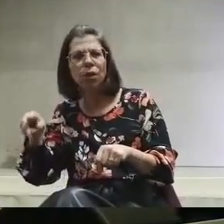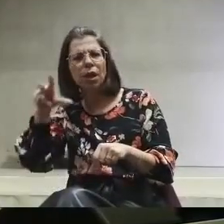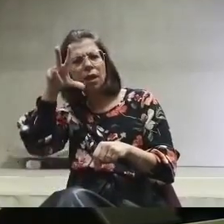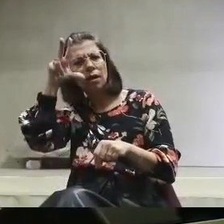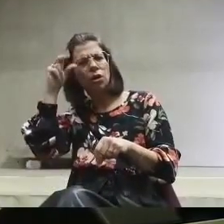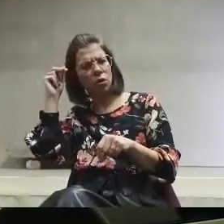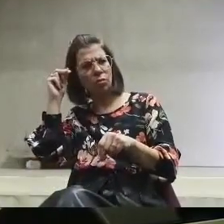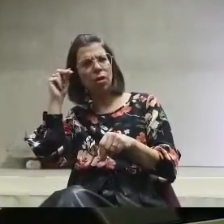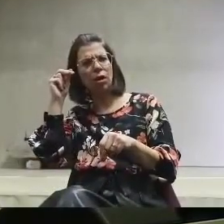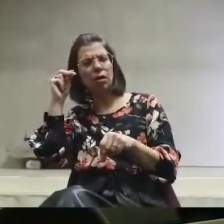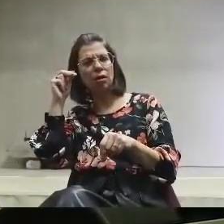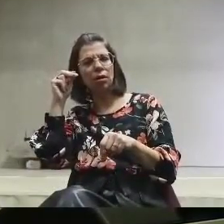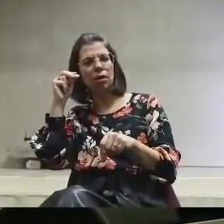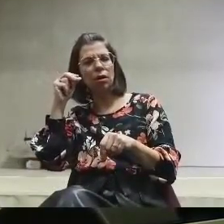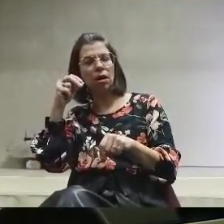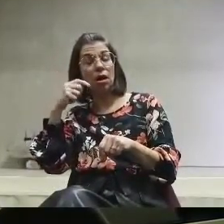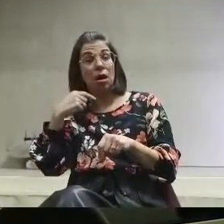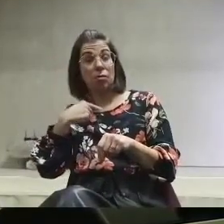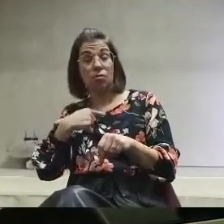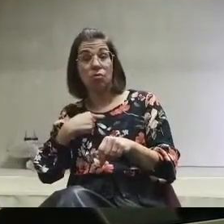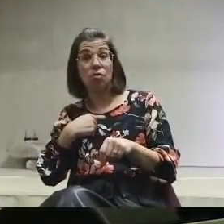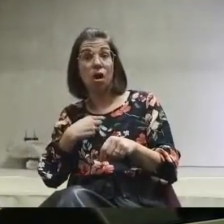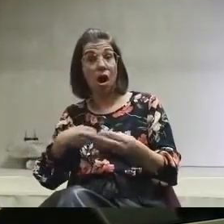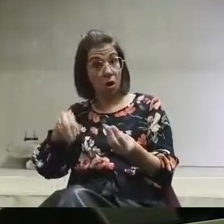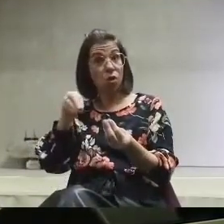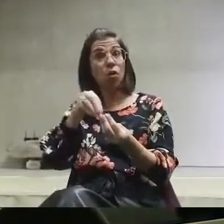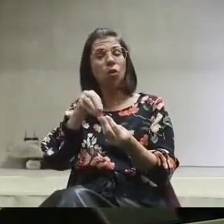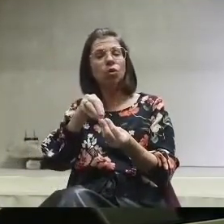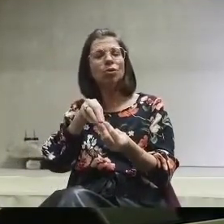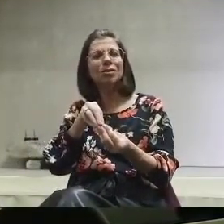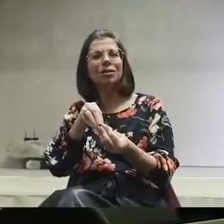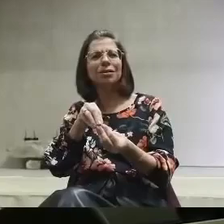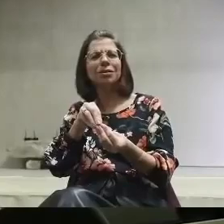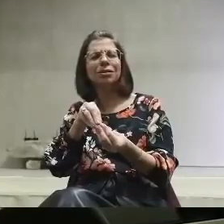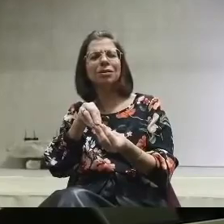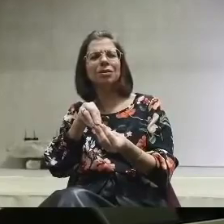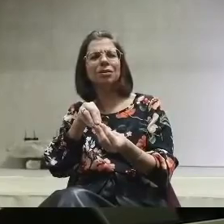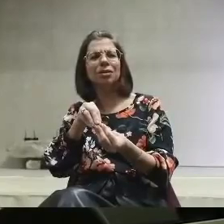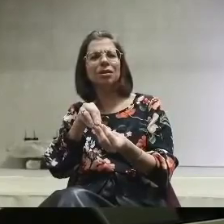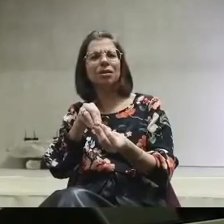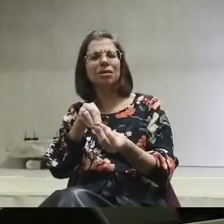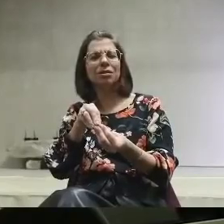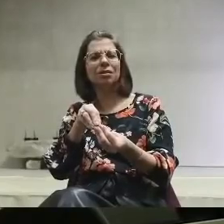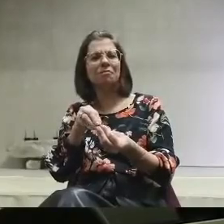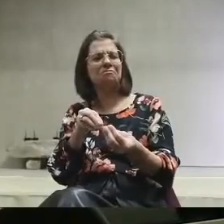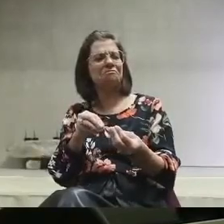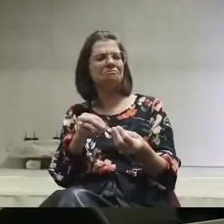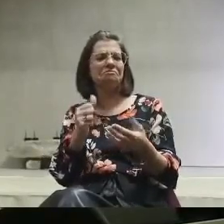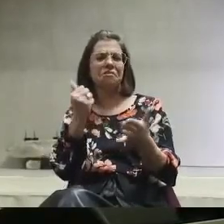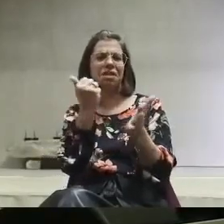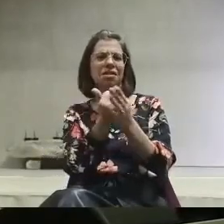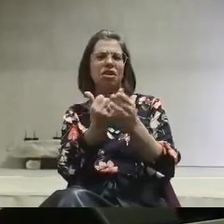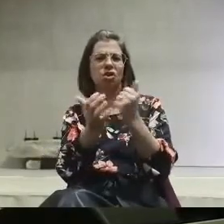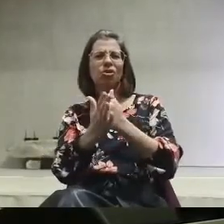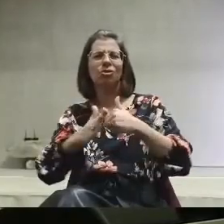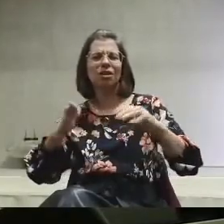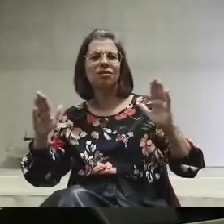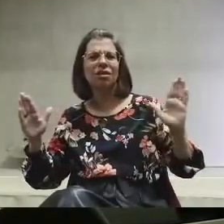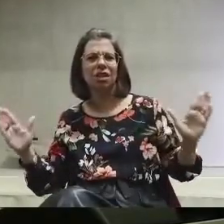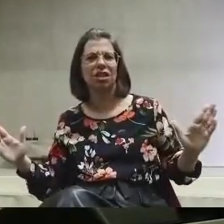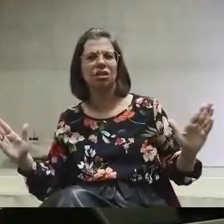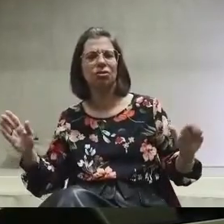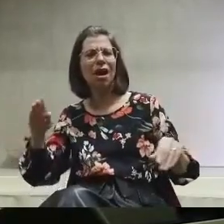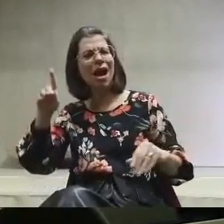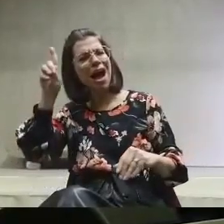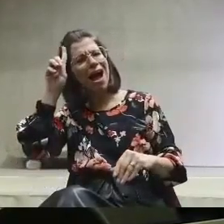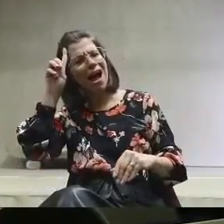rébellion, que nous étions par nature des enfants de colère. Il a réalisé que ce sont ses